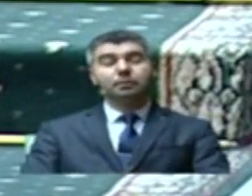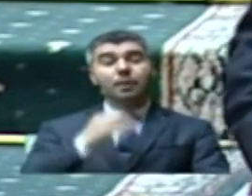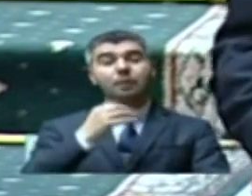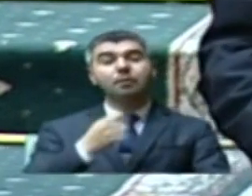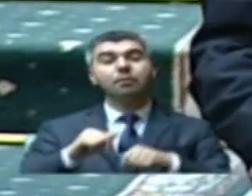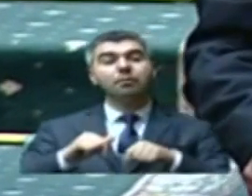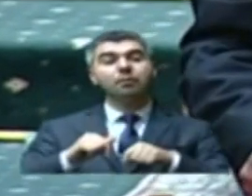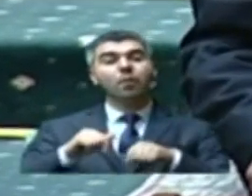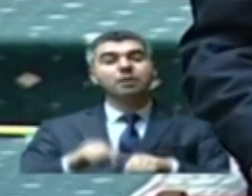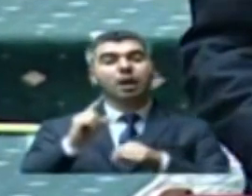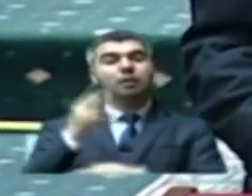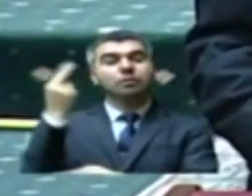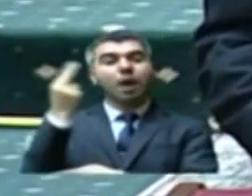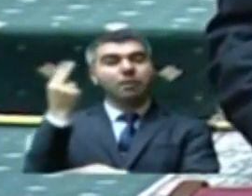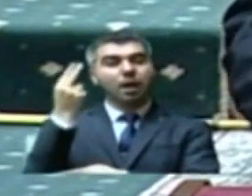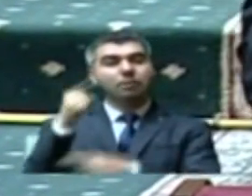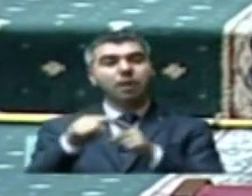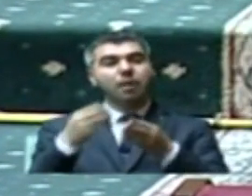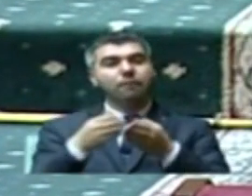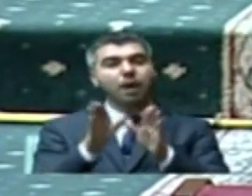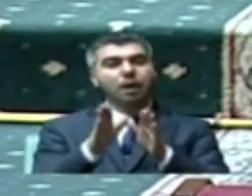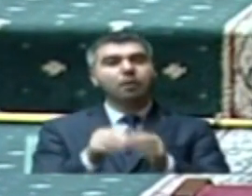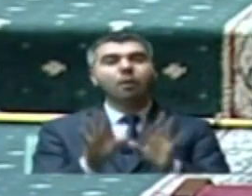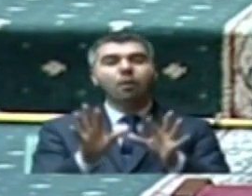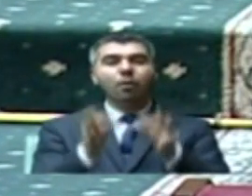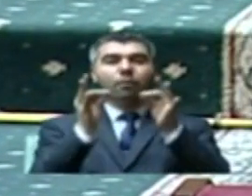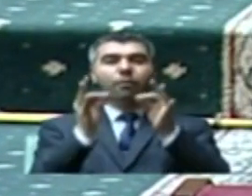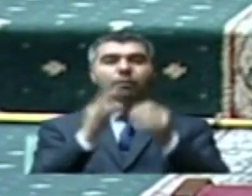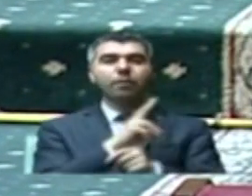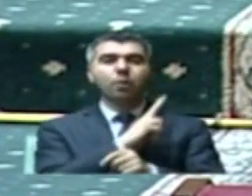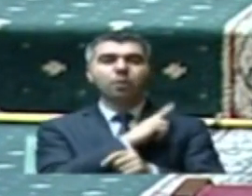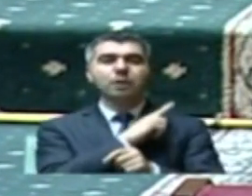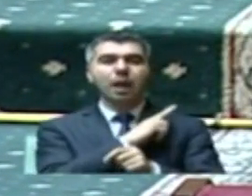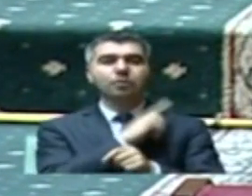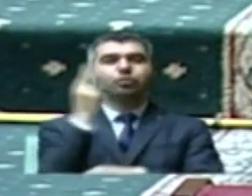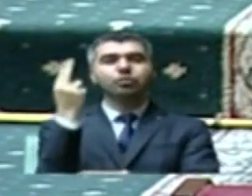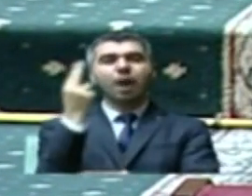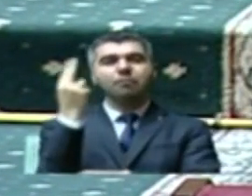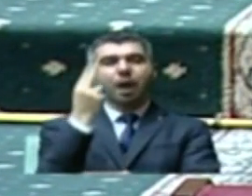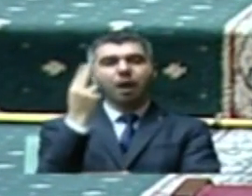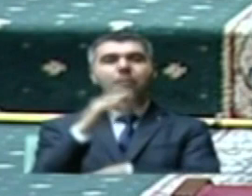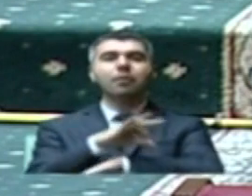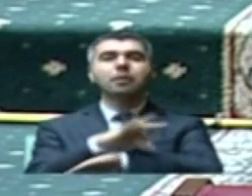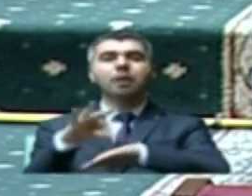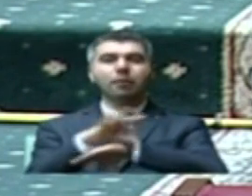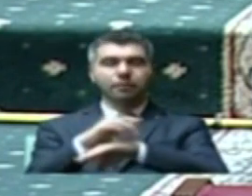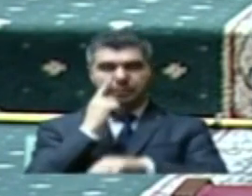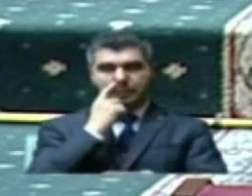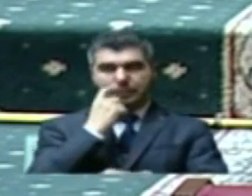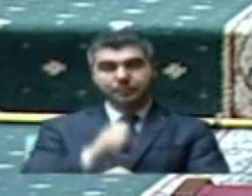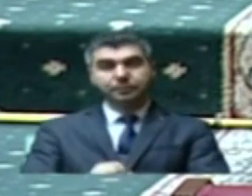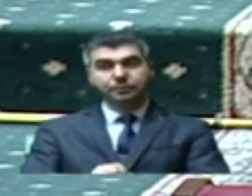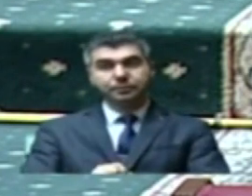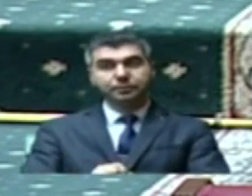وزارة الحكومة على فتح باب الترشيح لانتقاء أساتذة جامعيين من بين الموظفين. غير